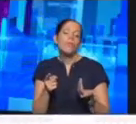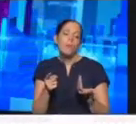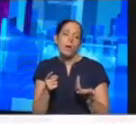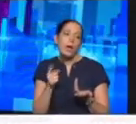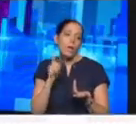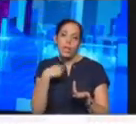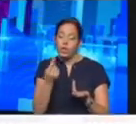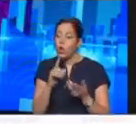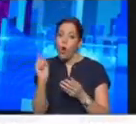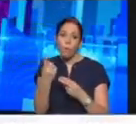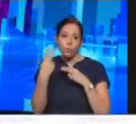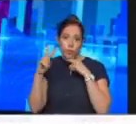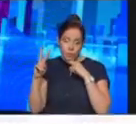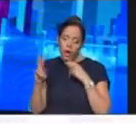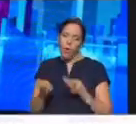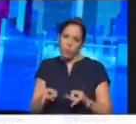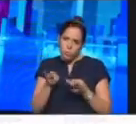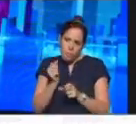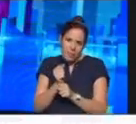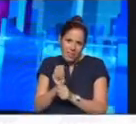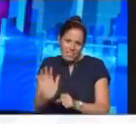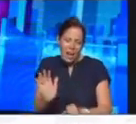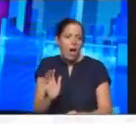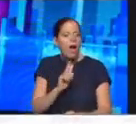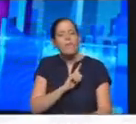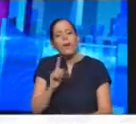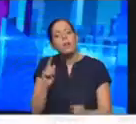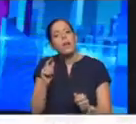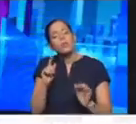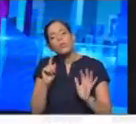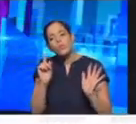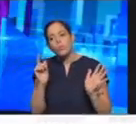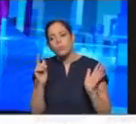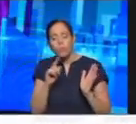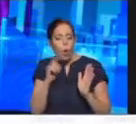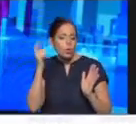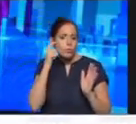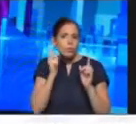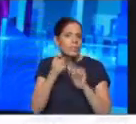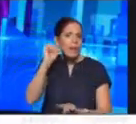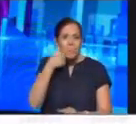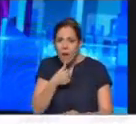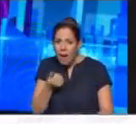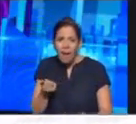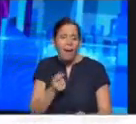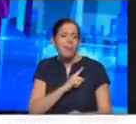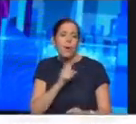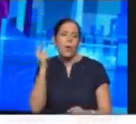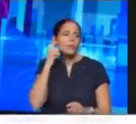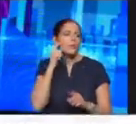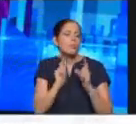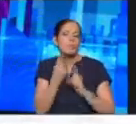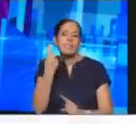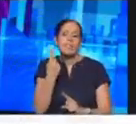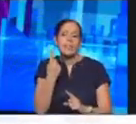ההבטחות שהבטיח לנו. כן. אבל אנחנו לא חושבים. אנחנו לא חושבים שזה יקרה מחר. ואנחנו לא חושבים שזה יקרה